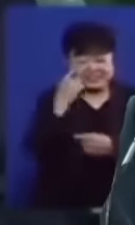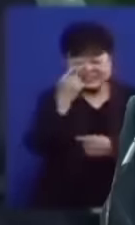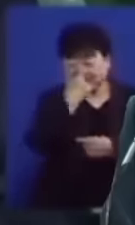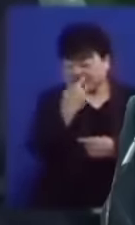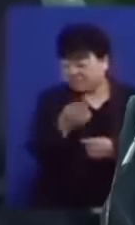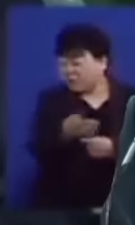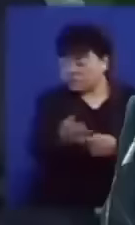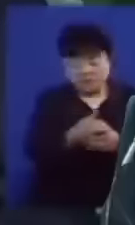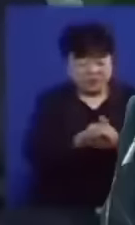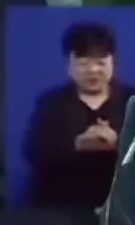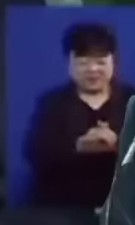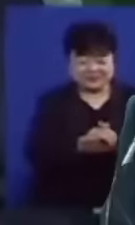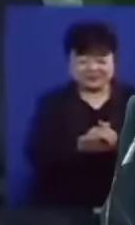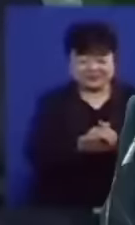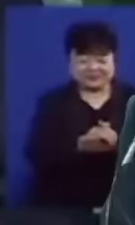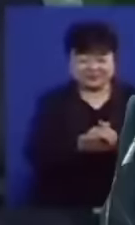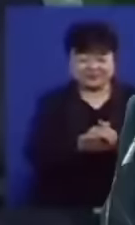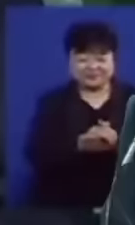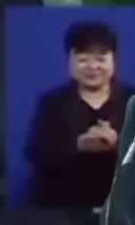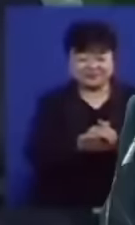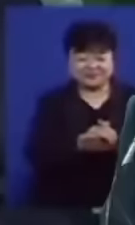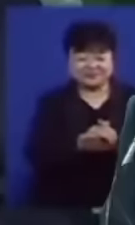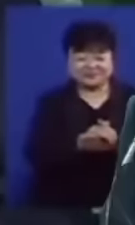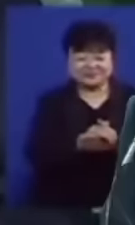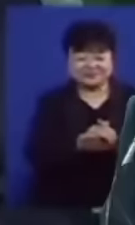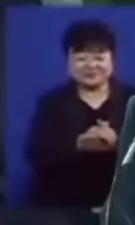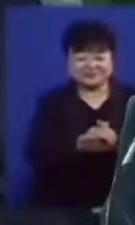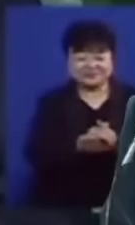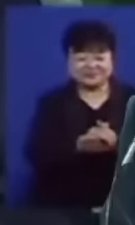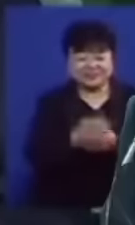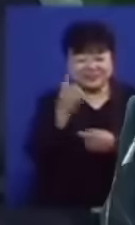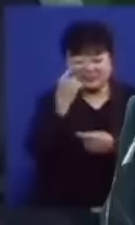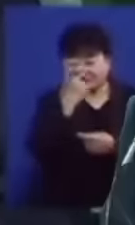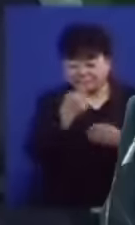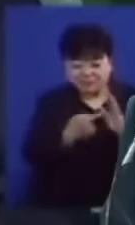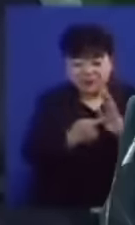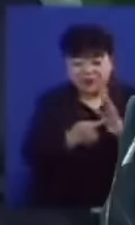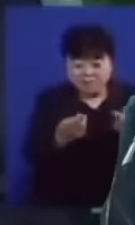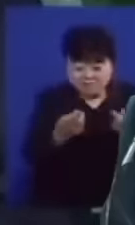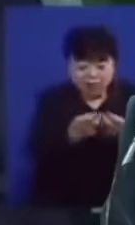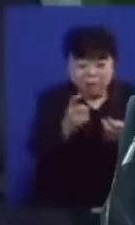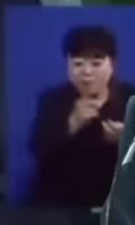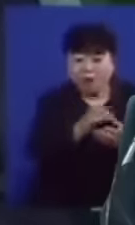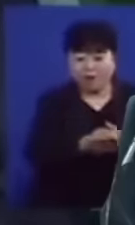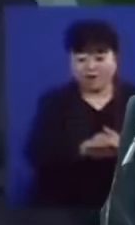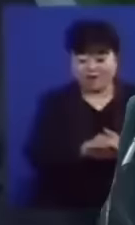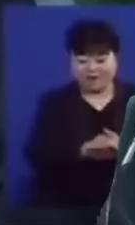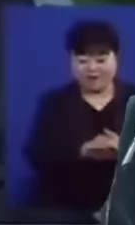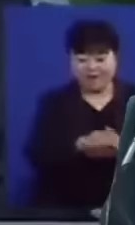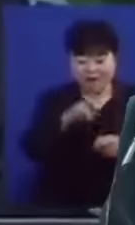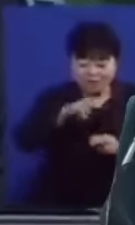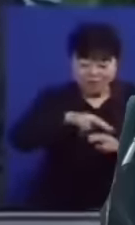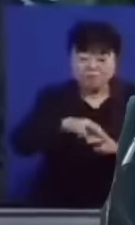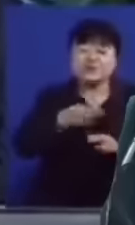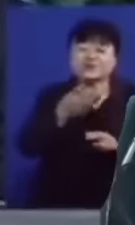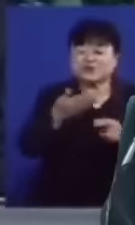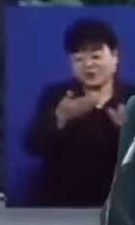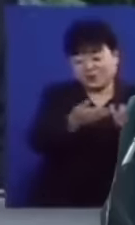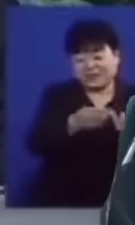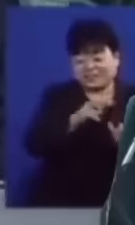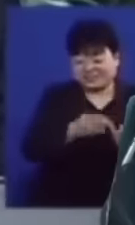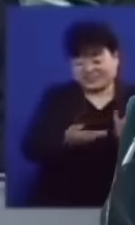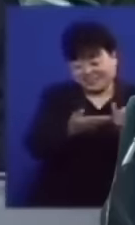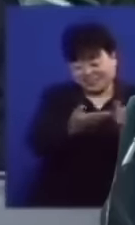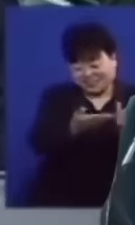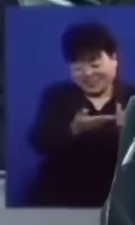증명되지 못했지 않느냐 그렇게 말할 것입니다. 그럼 증명하려면 뭐냐? 뭘 드려야 돼요.